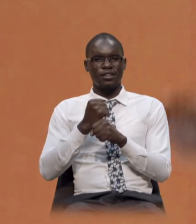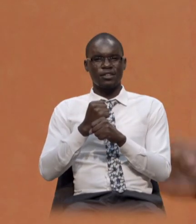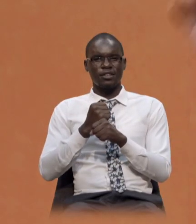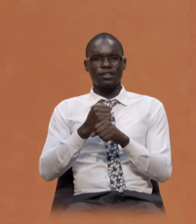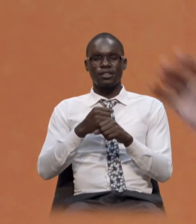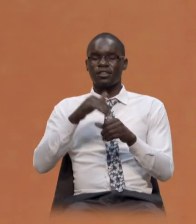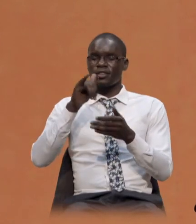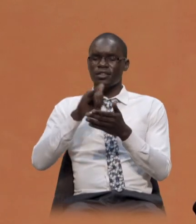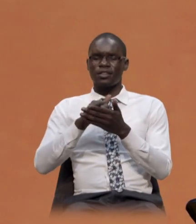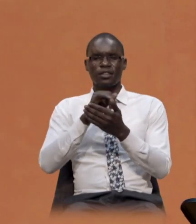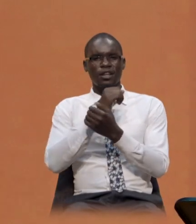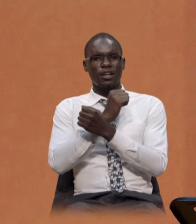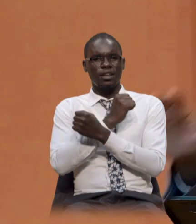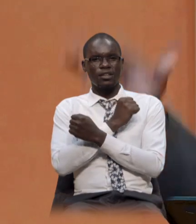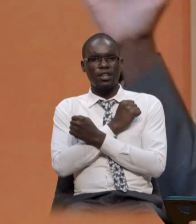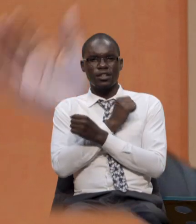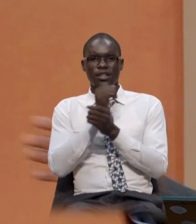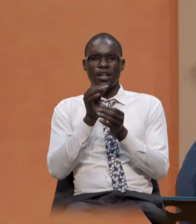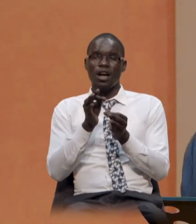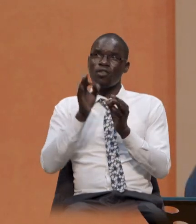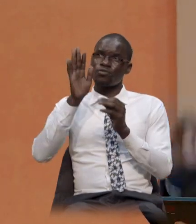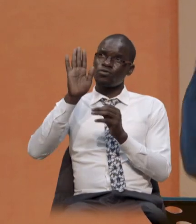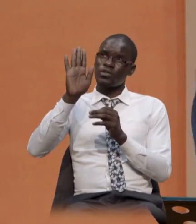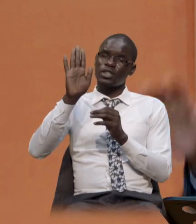makuu, upendo wake